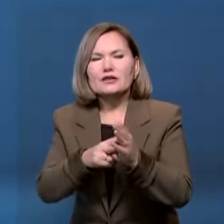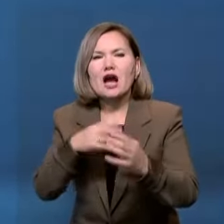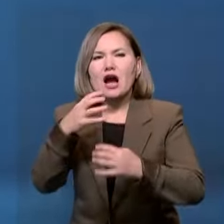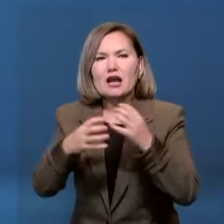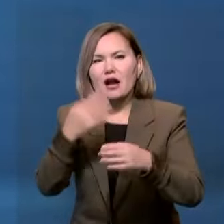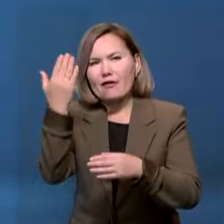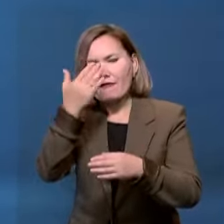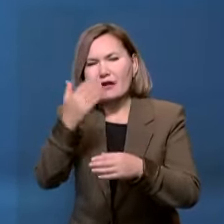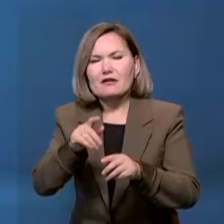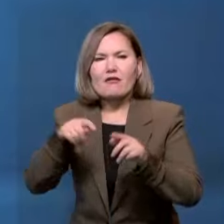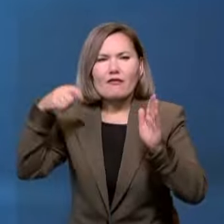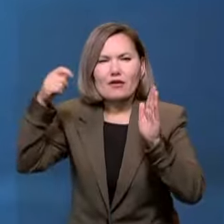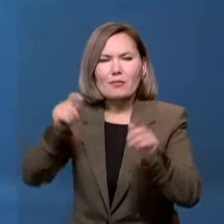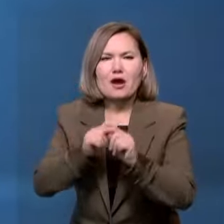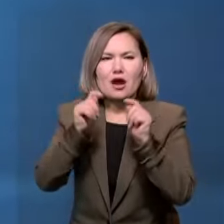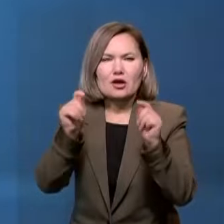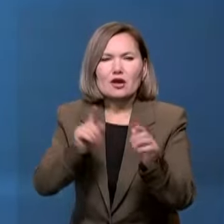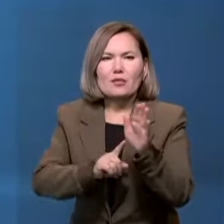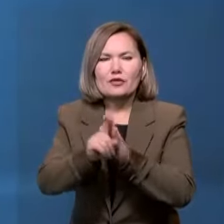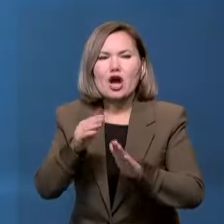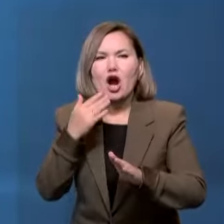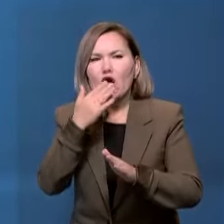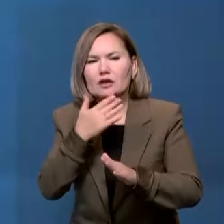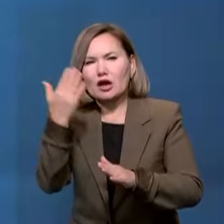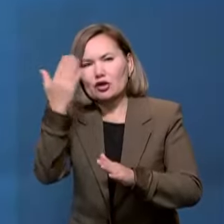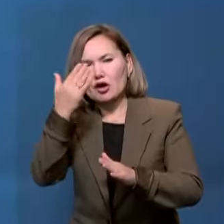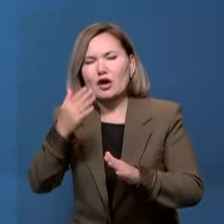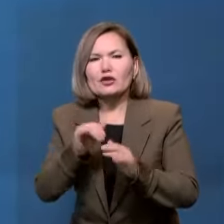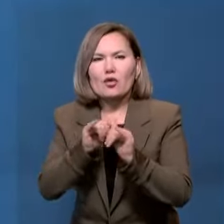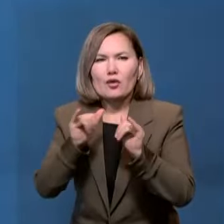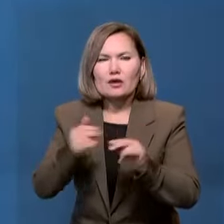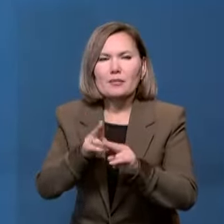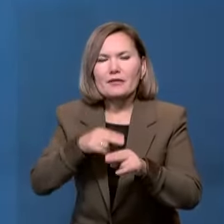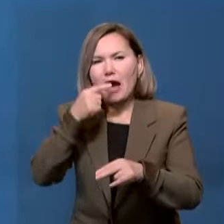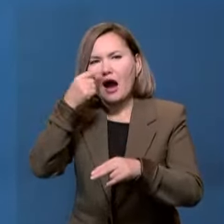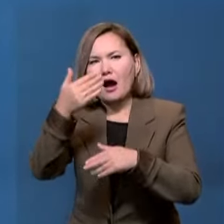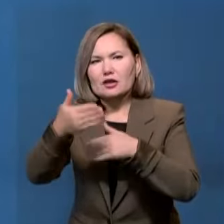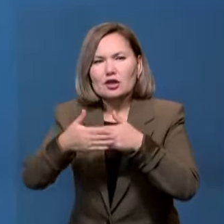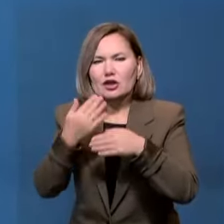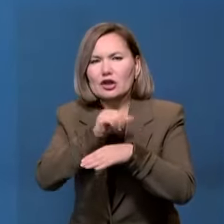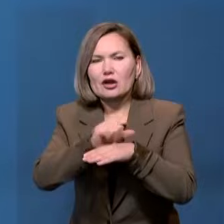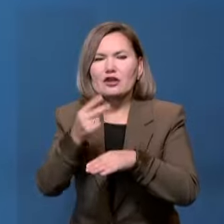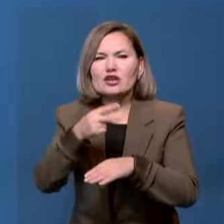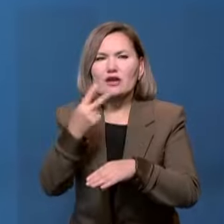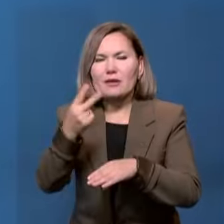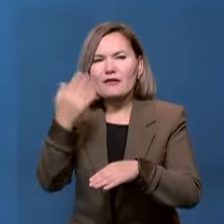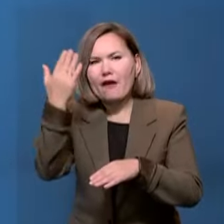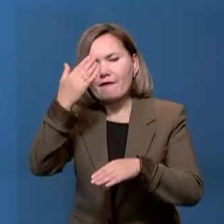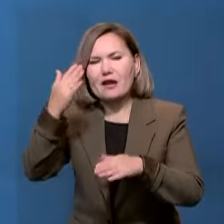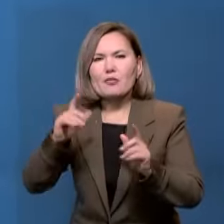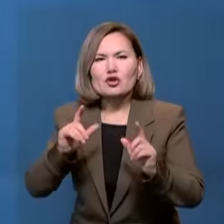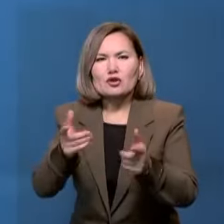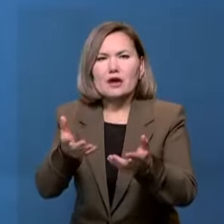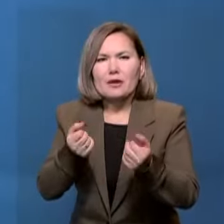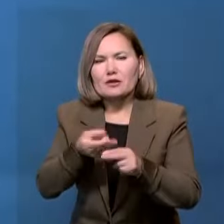кинофестивалінің салтанатты ашылу рәсімі өтті. Ұлттық киноның өресін өсіретін шараға алшақын шетелден 22 фильм жолдама алған.